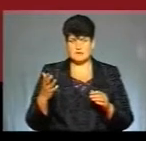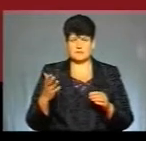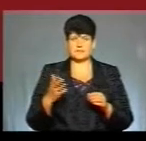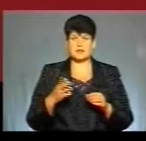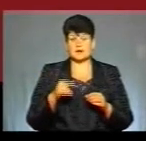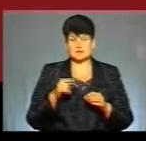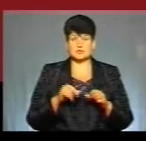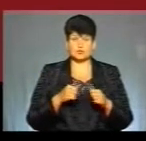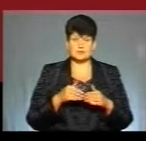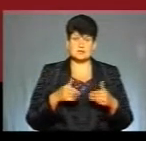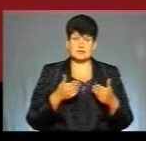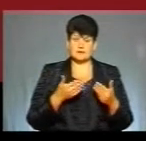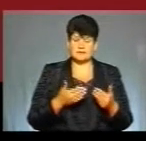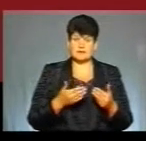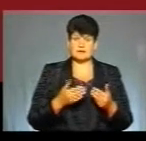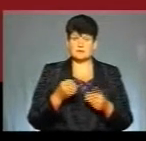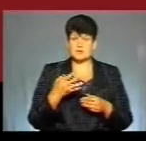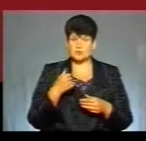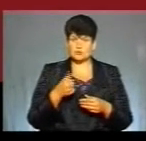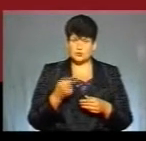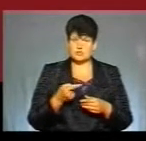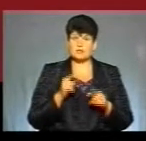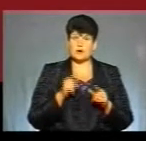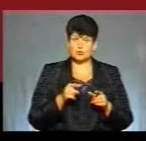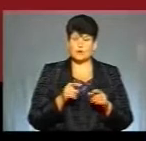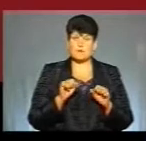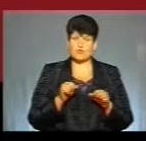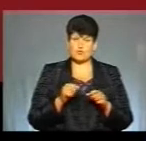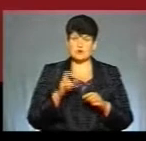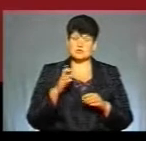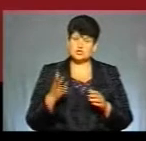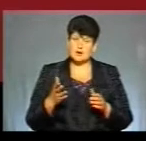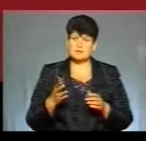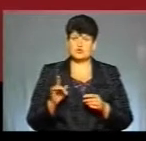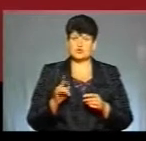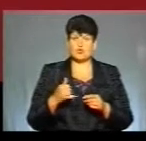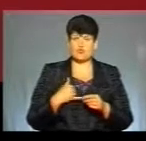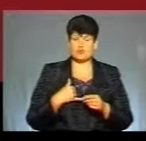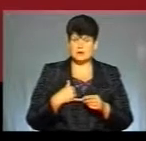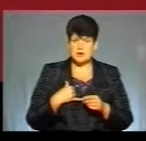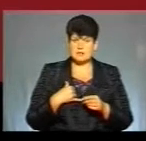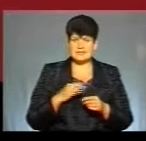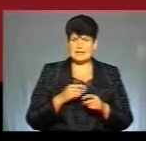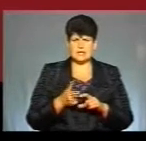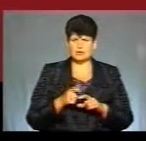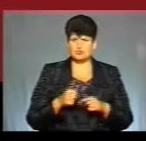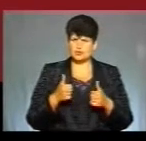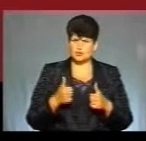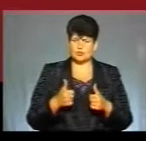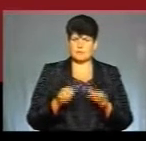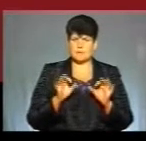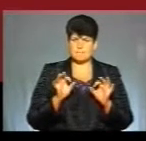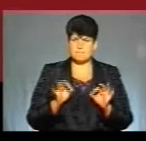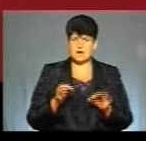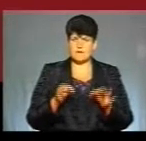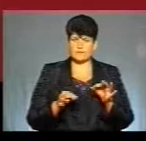якраз перестороги давала в 15-му році на рахунок правової держави. Що в нас там не дуже добре правосуддя, в нас не дуже